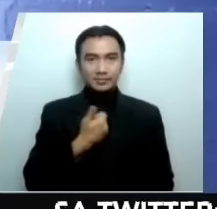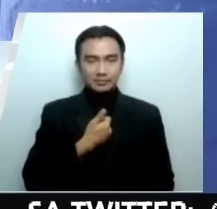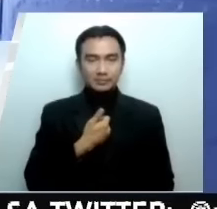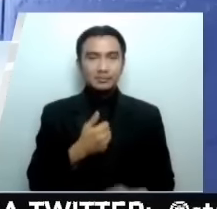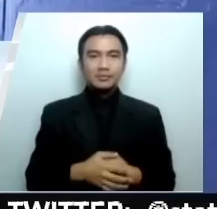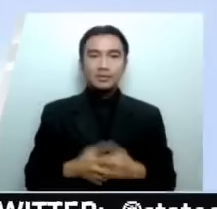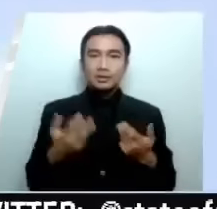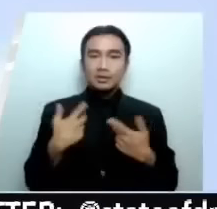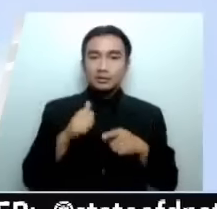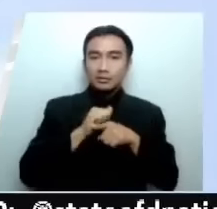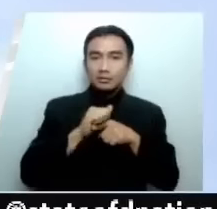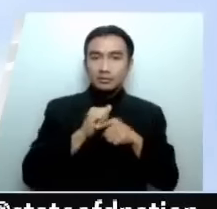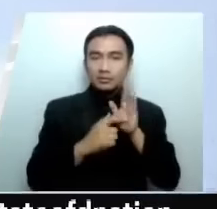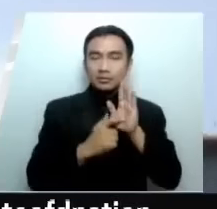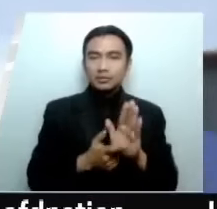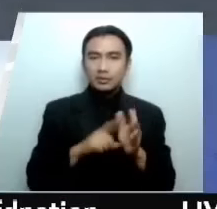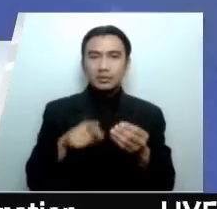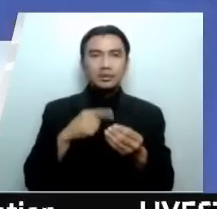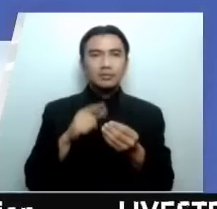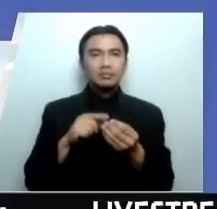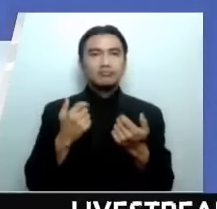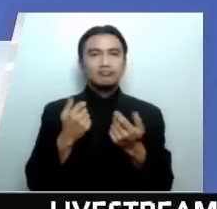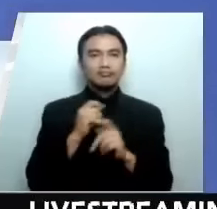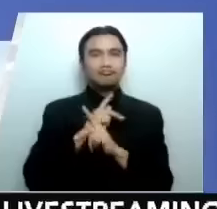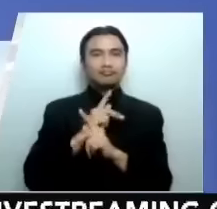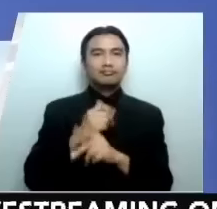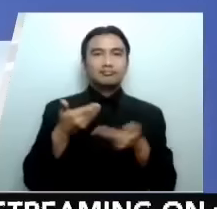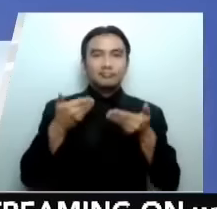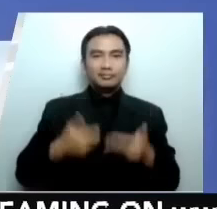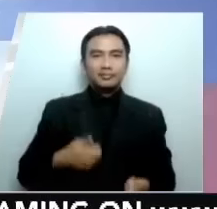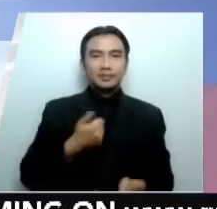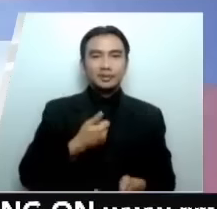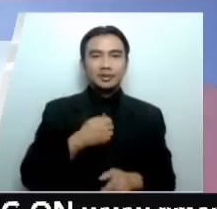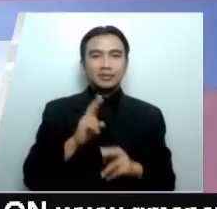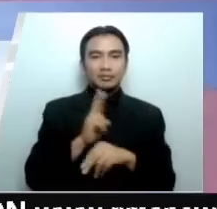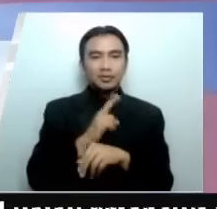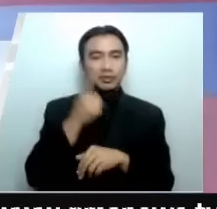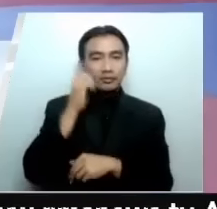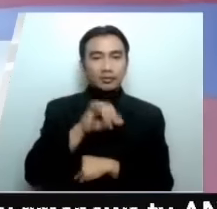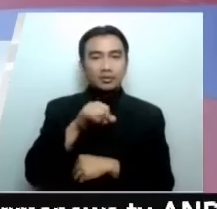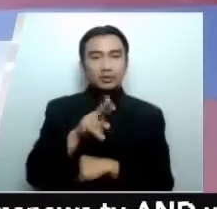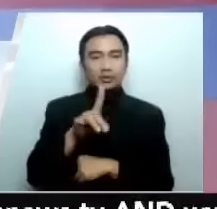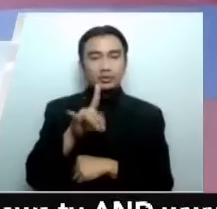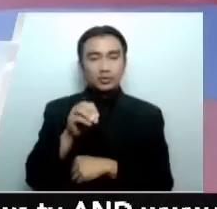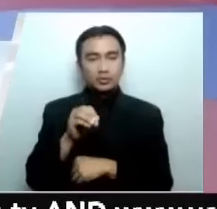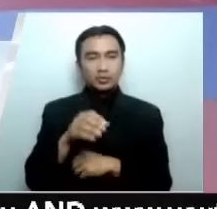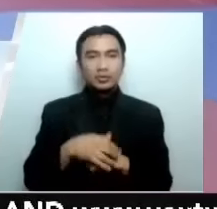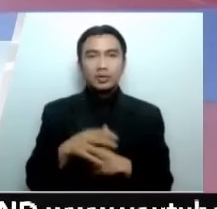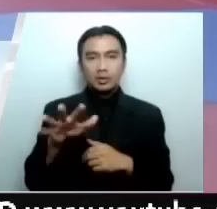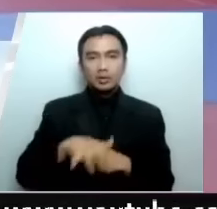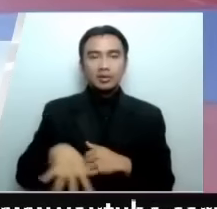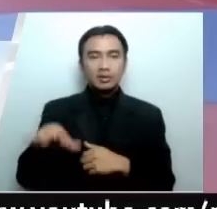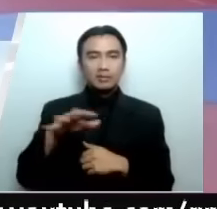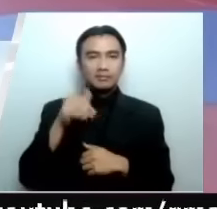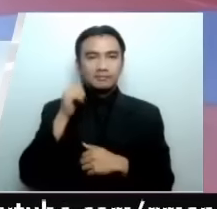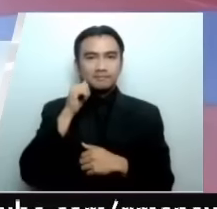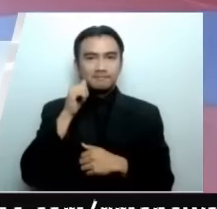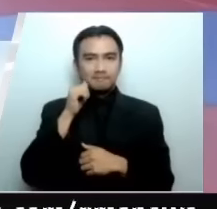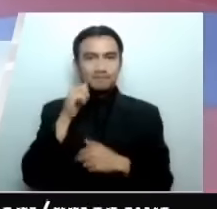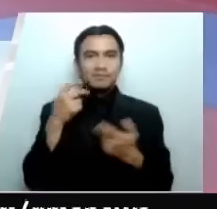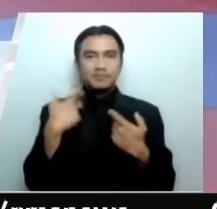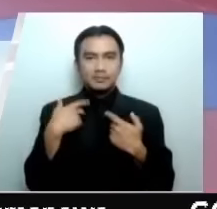itinuro sa amin ang self-defense sa paraan ng judo. 70% daw ng mga estudyante nila ay nagtatrabaho ng night shift sa mga